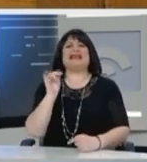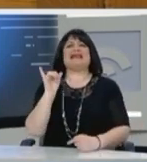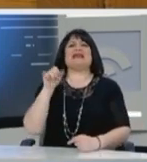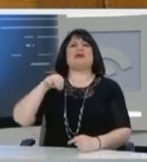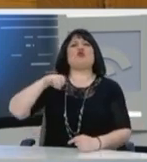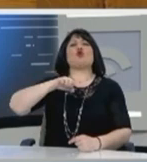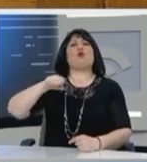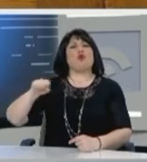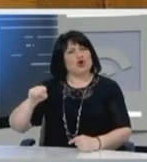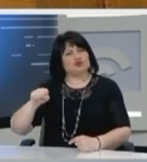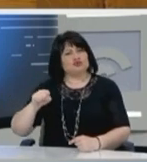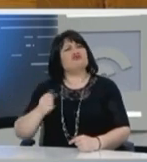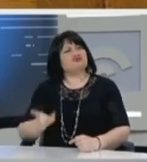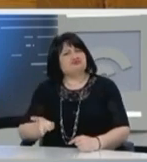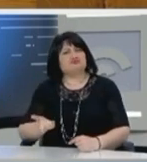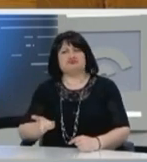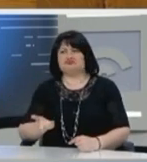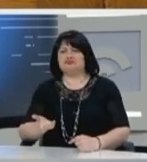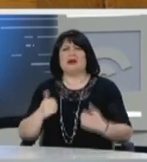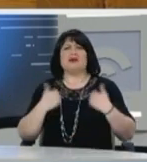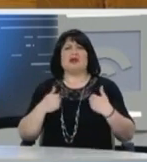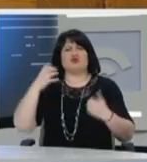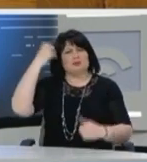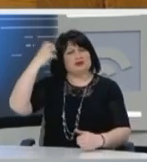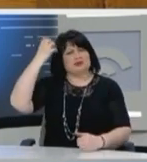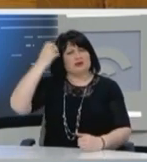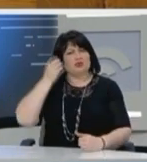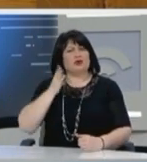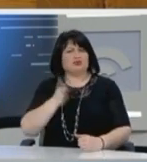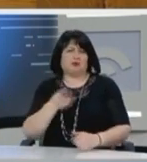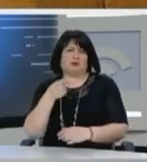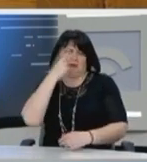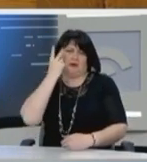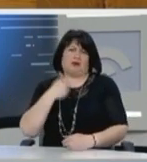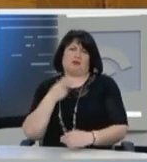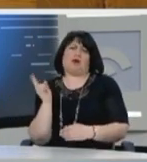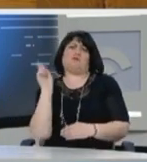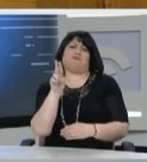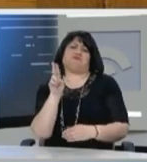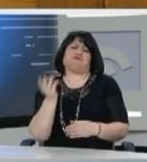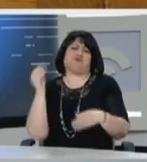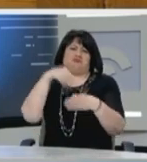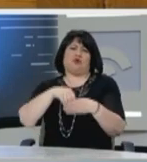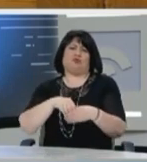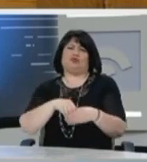Εγώ δεν έχω καμία αντίρρηση, ο κύριος Κυμπουρόπουλος είναι ένας νέος επιστήμονας, μπορεί να πάει σε όποιο κόμμα